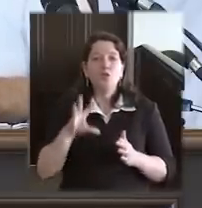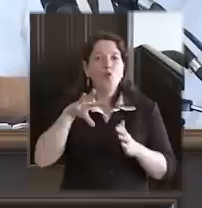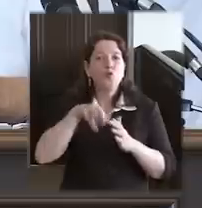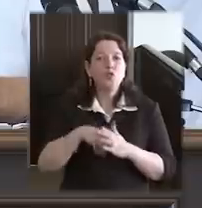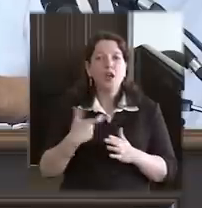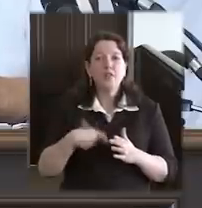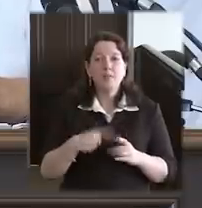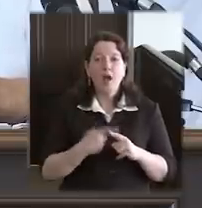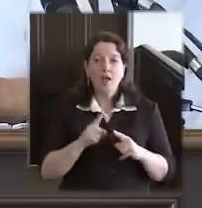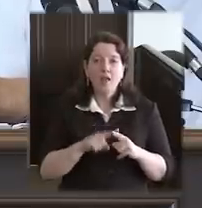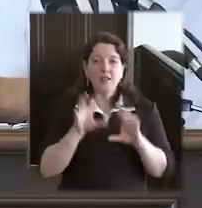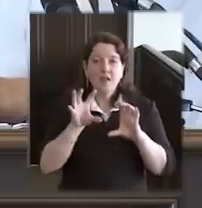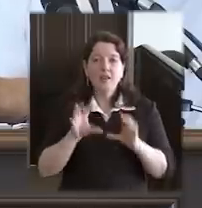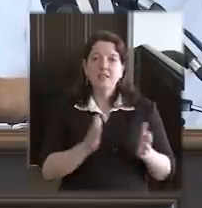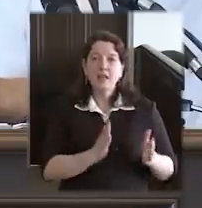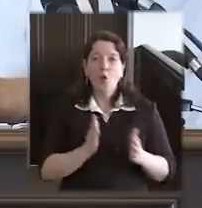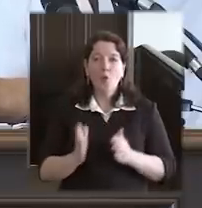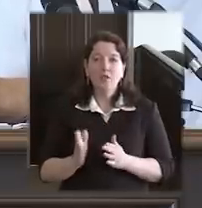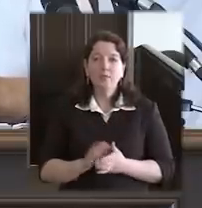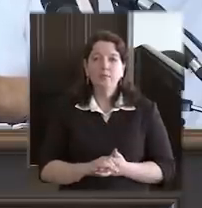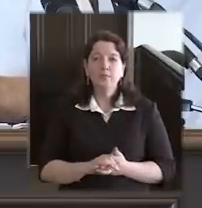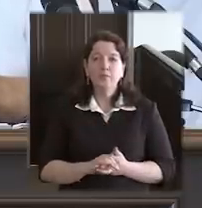Что это за законы?